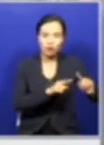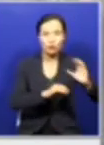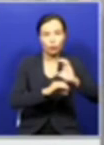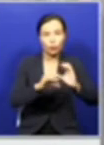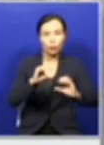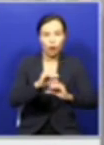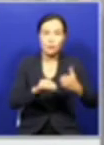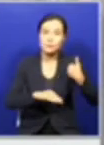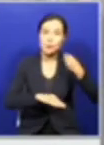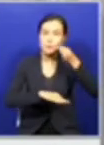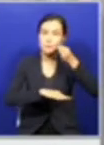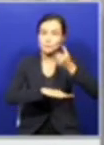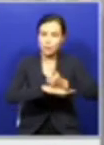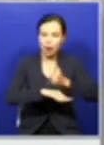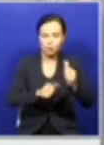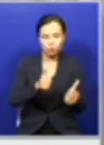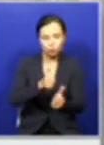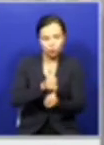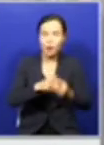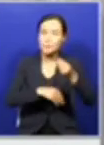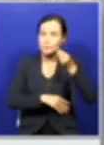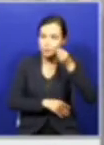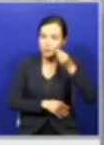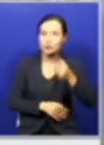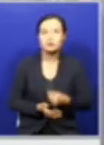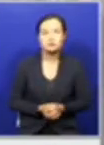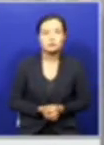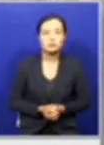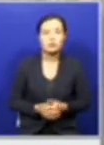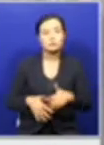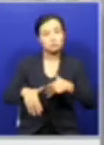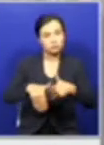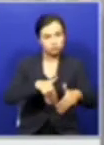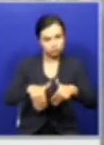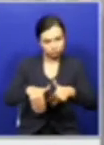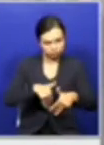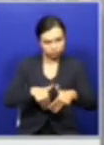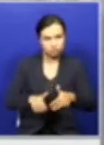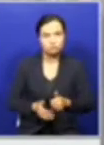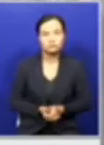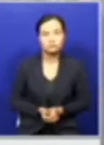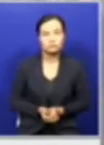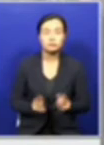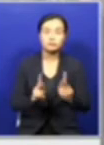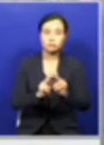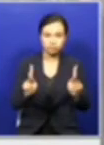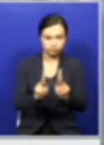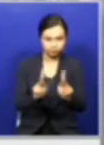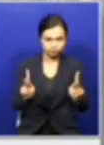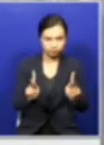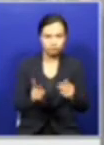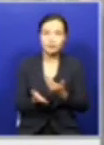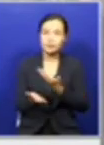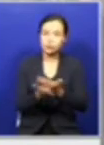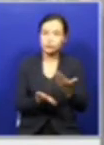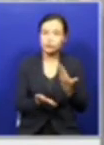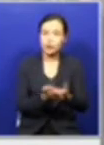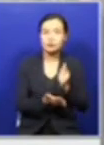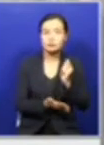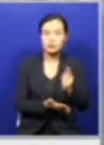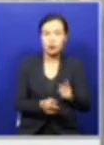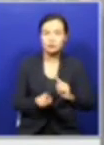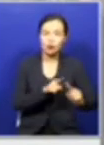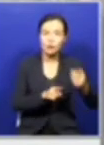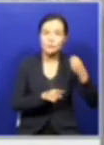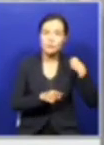มีผู้ใหญ่บ้านมีผู้ช่วยผู้ใหญ่บ้านมีชาวบ้านเป็นกรรมการจัดซื้อจัดจ้างมีชาว